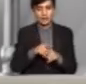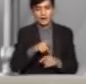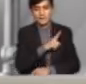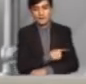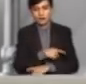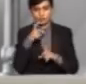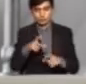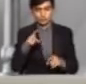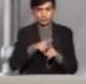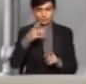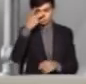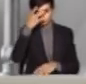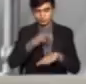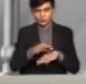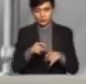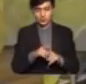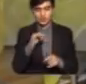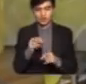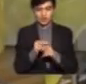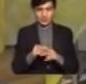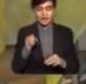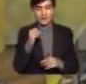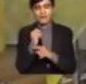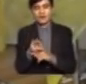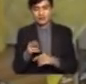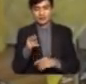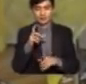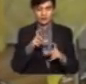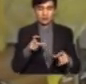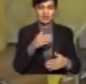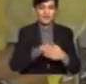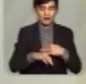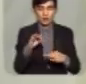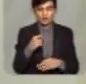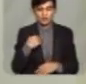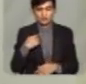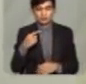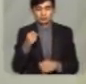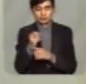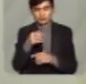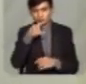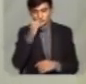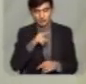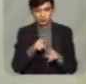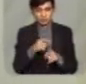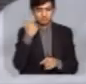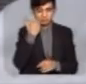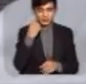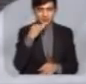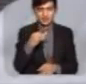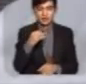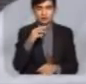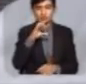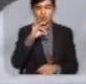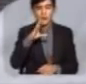лечить и содержать их не позволяет протокол а выглять инвалидов на мороз не позволяет совесть обычно таких пациентов врачи сообщают в центр и